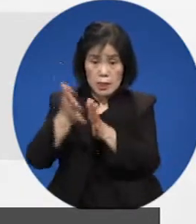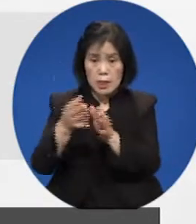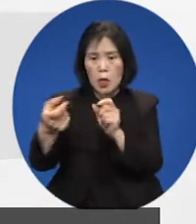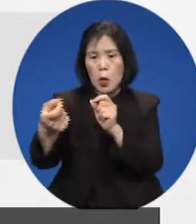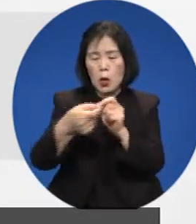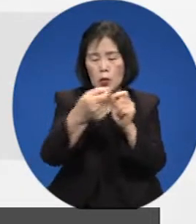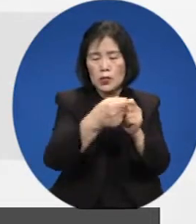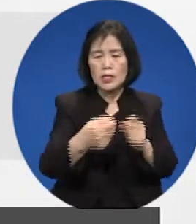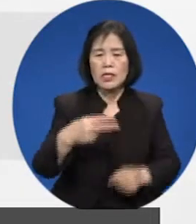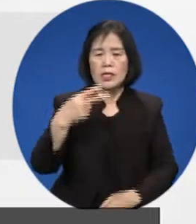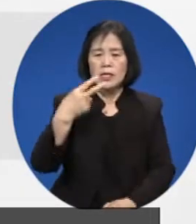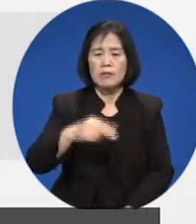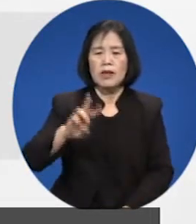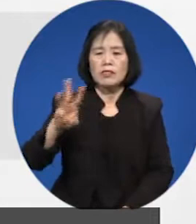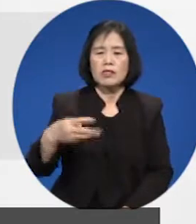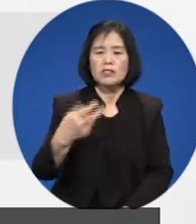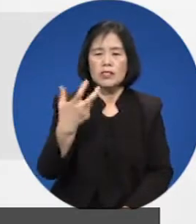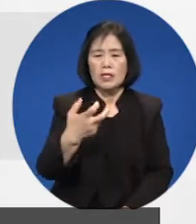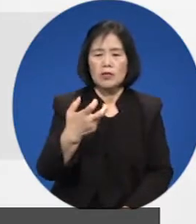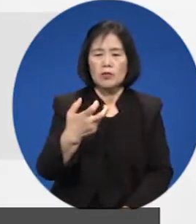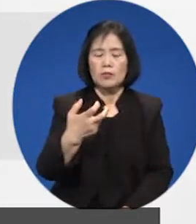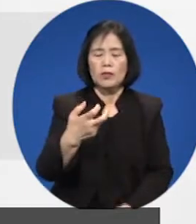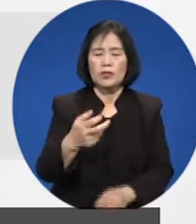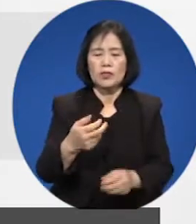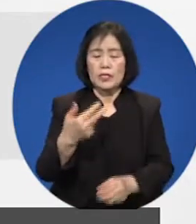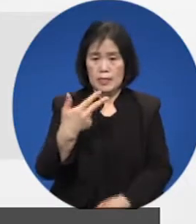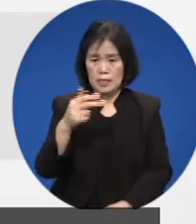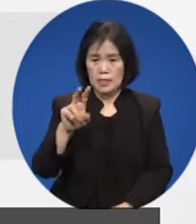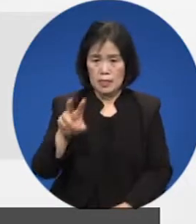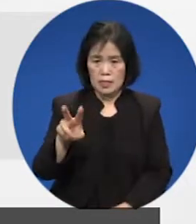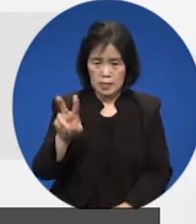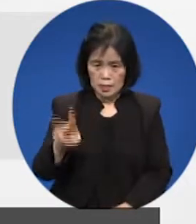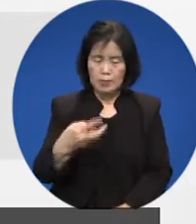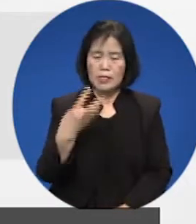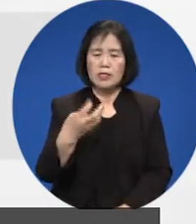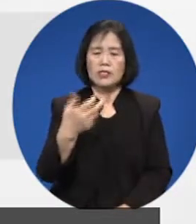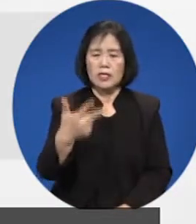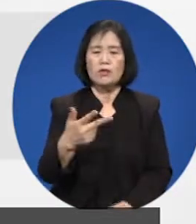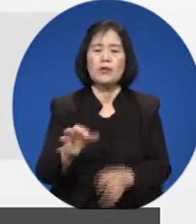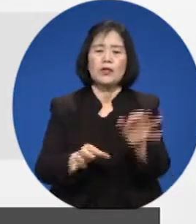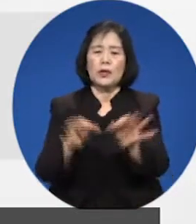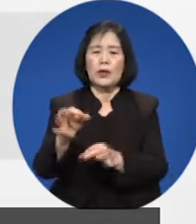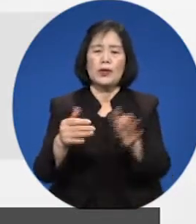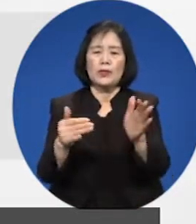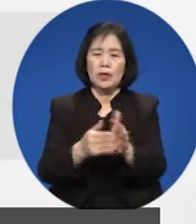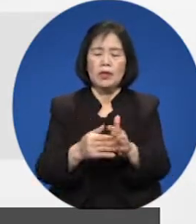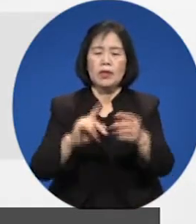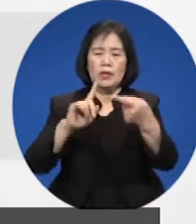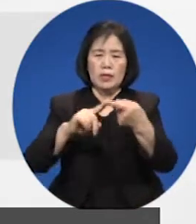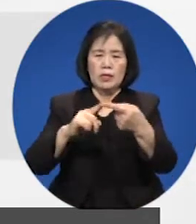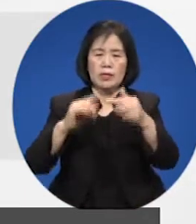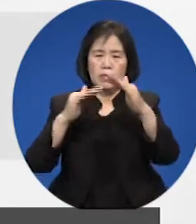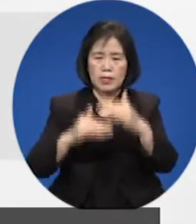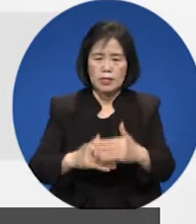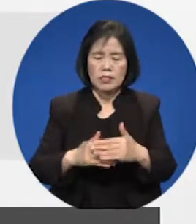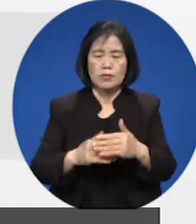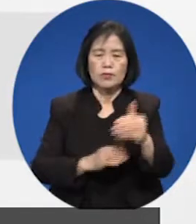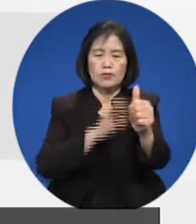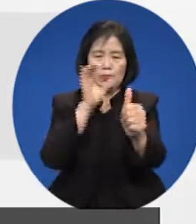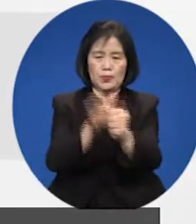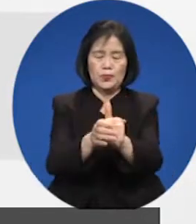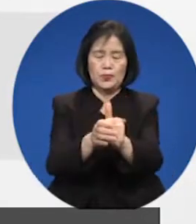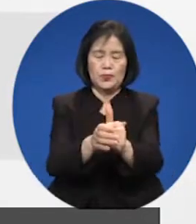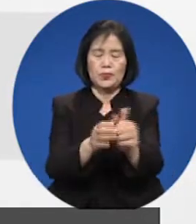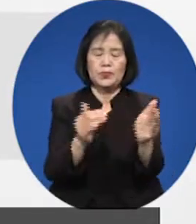37명이 거래한 것으로 그렇게 나왔다 라고 얘기를 하기도 했습니다 이 부분도 역시 함께 넘겼다 이렇게